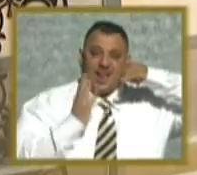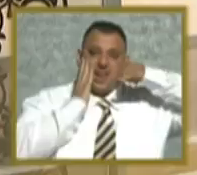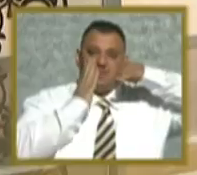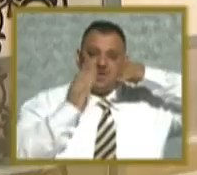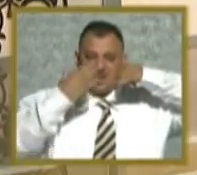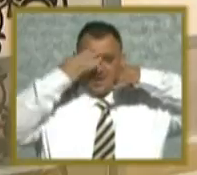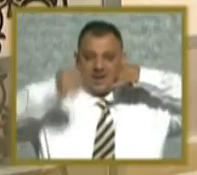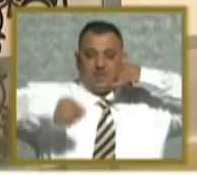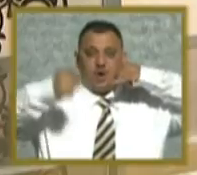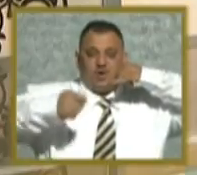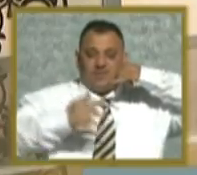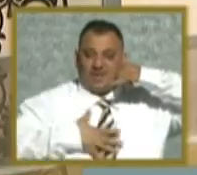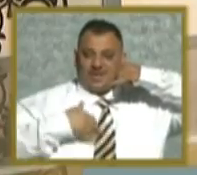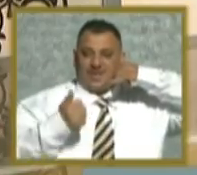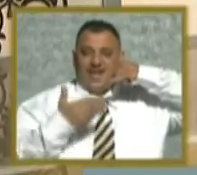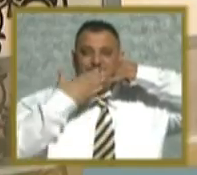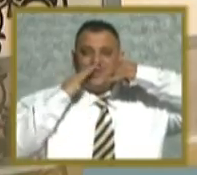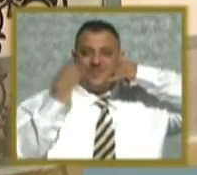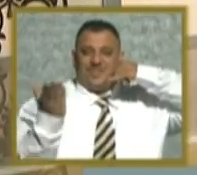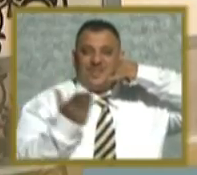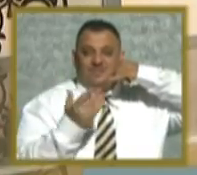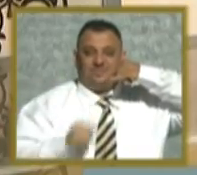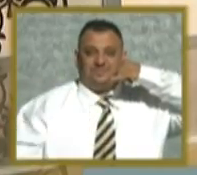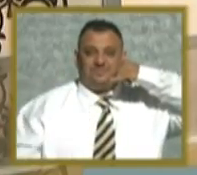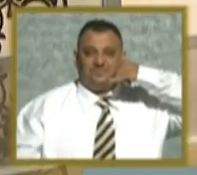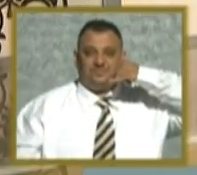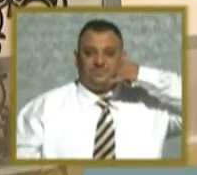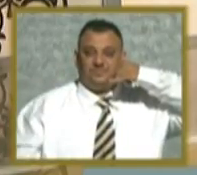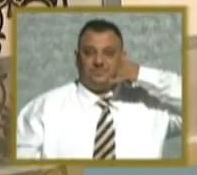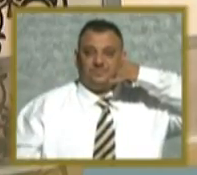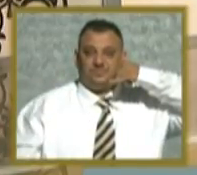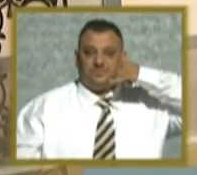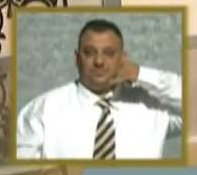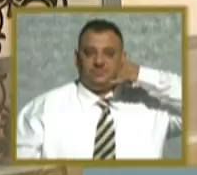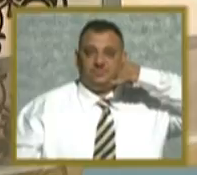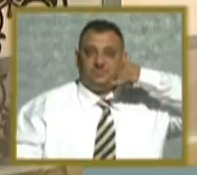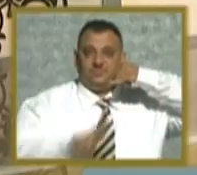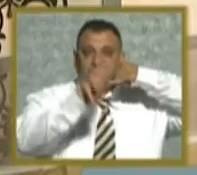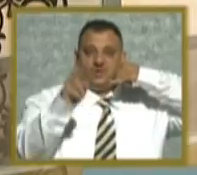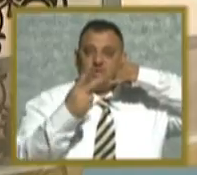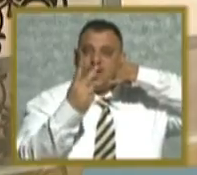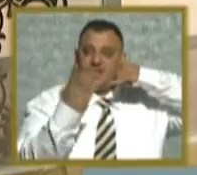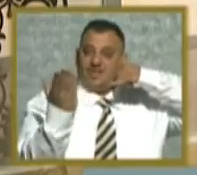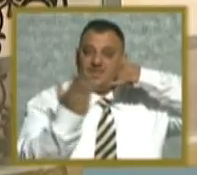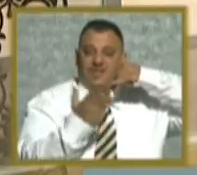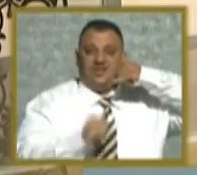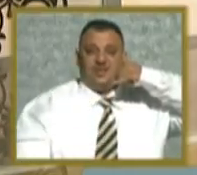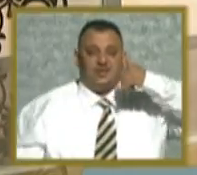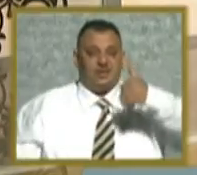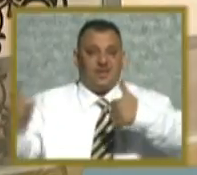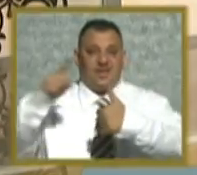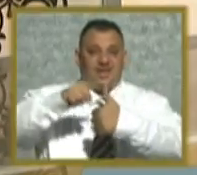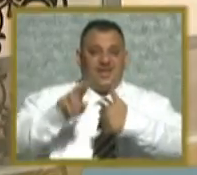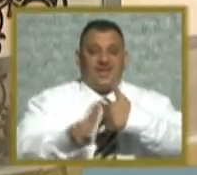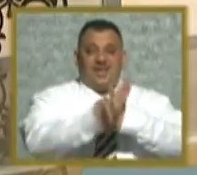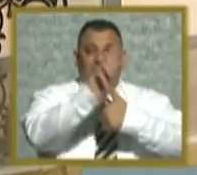السلام عليكم، كيف حالك يا شيخ؟ وعليكم السلام ورحمة الله وبركاته، أهلا وسهلا. عندي سؤالين يا شيخ. تفضل يا أخي.